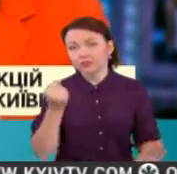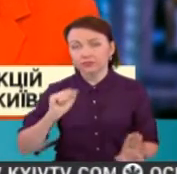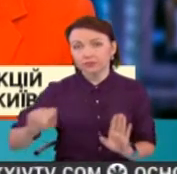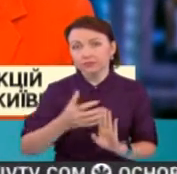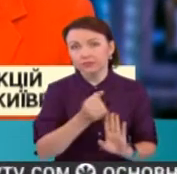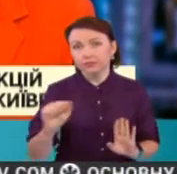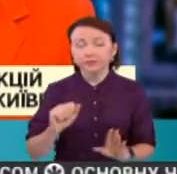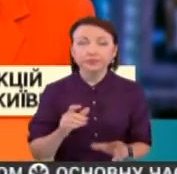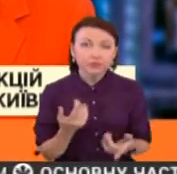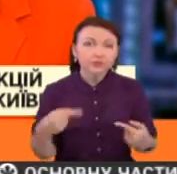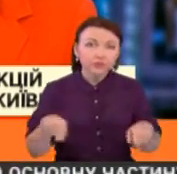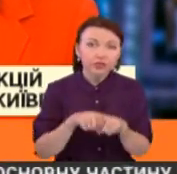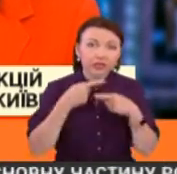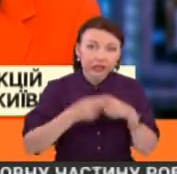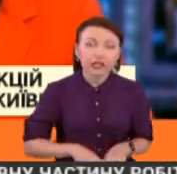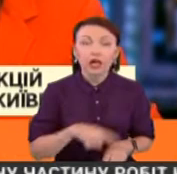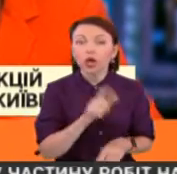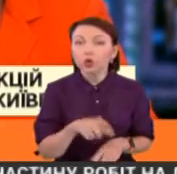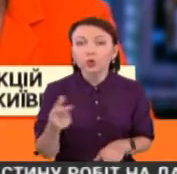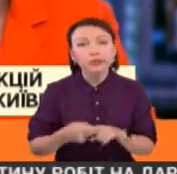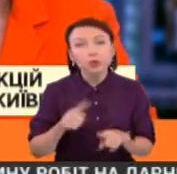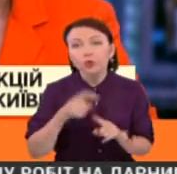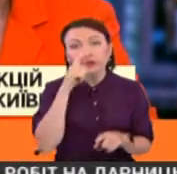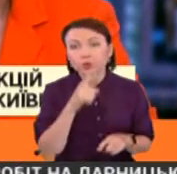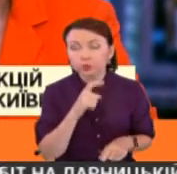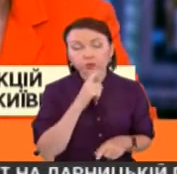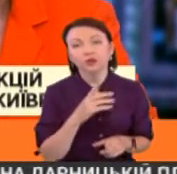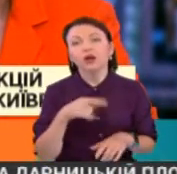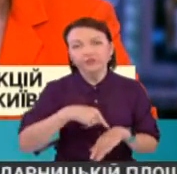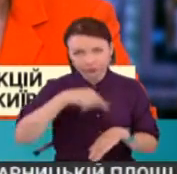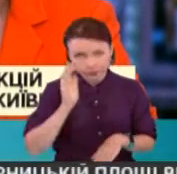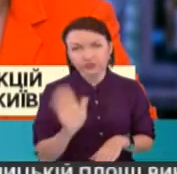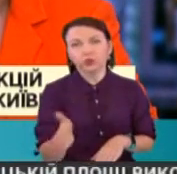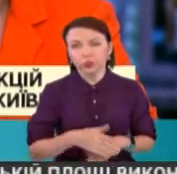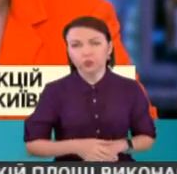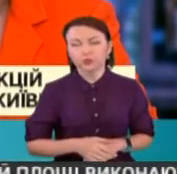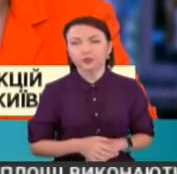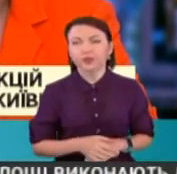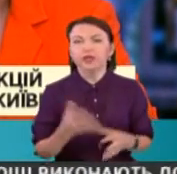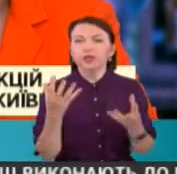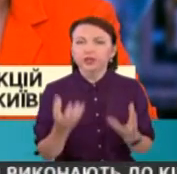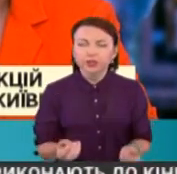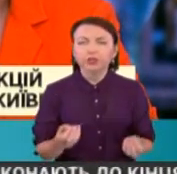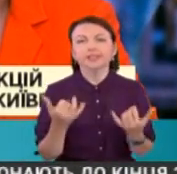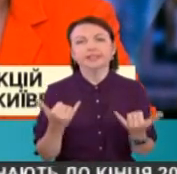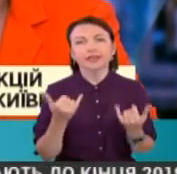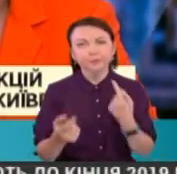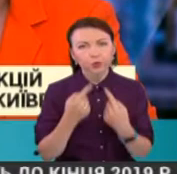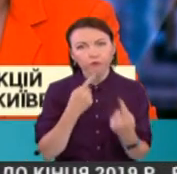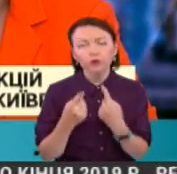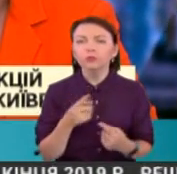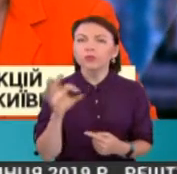але люди, може, цього не розуміють, але вони відчують це. Ще, пане Олександре, зараз поговоримо